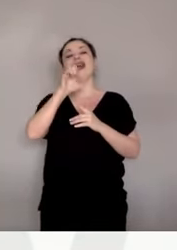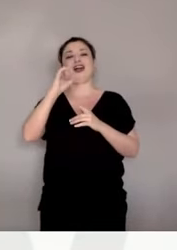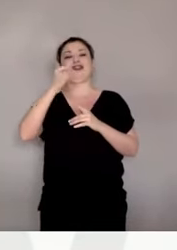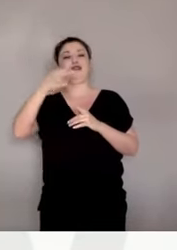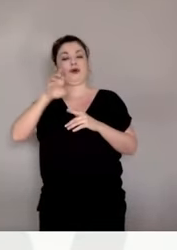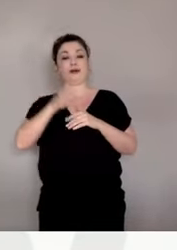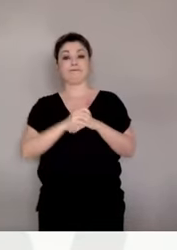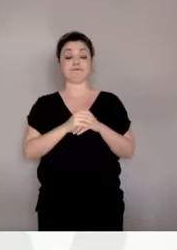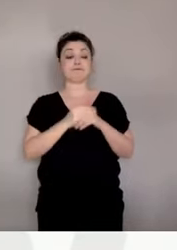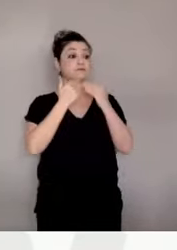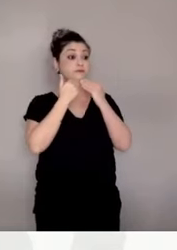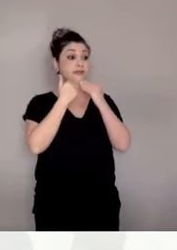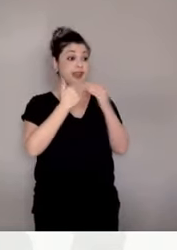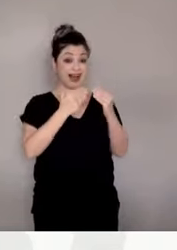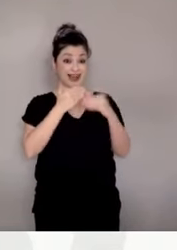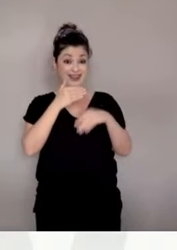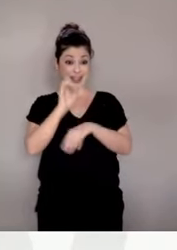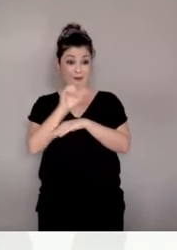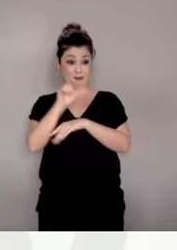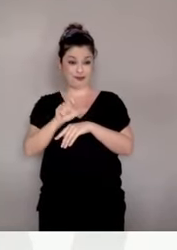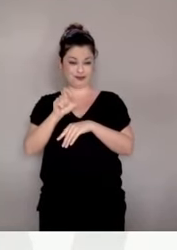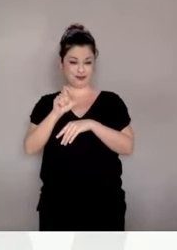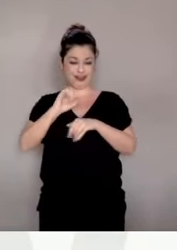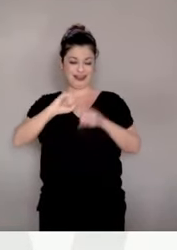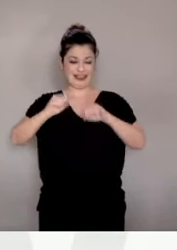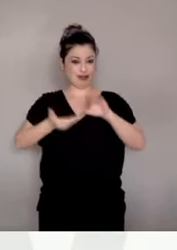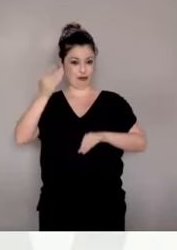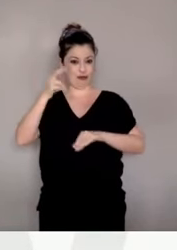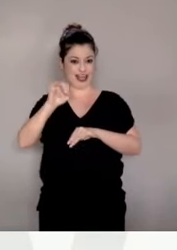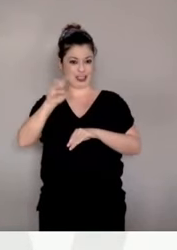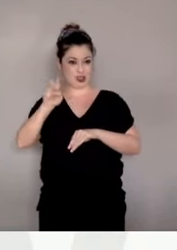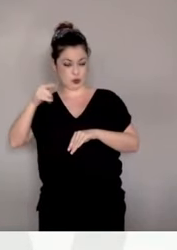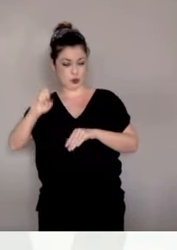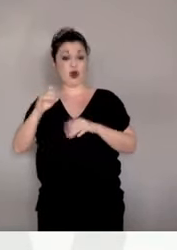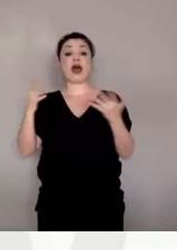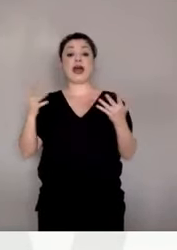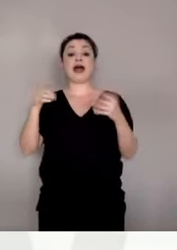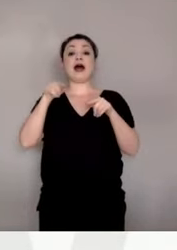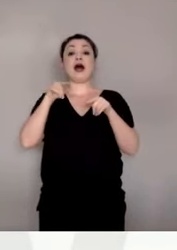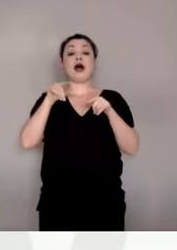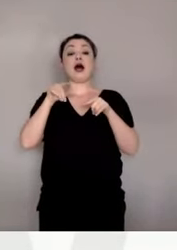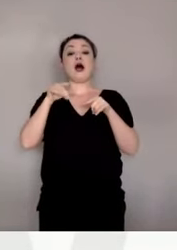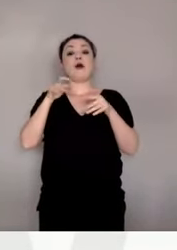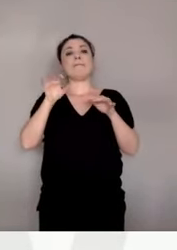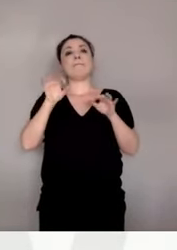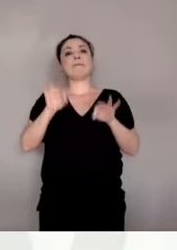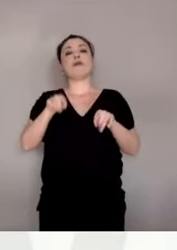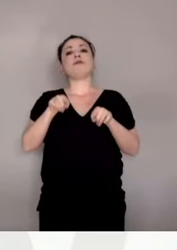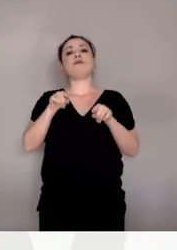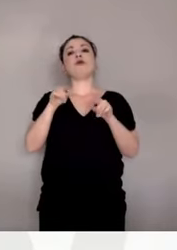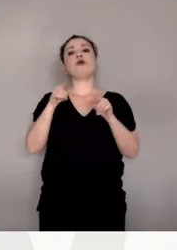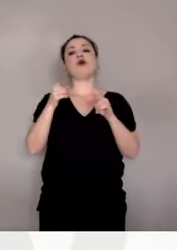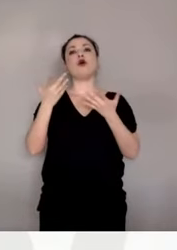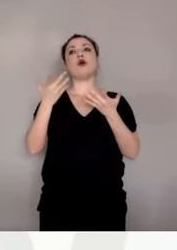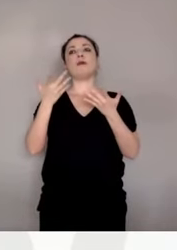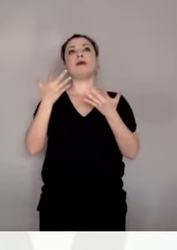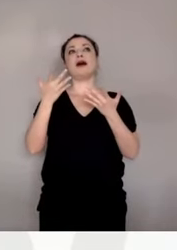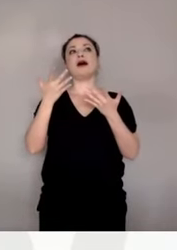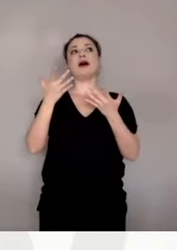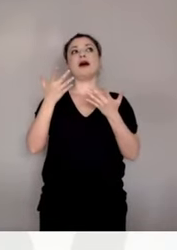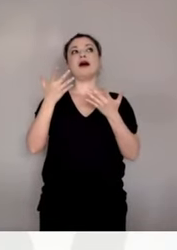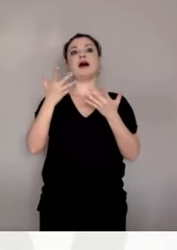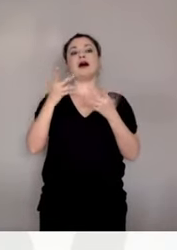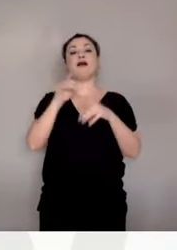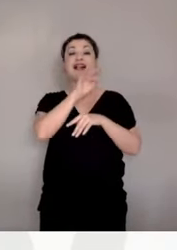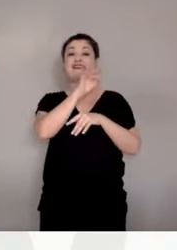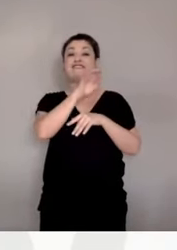Rizzuto, e proprio per descriverci, raccontarci cos'è questo nuovo evento, le Padova